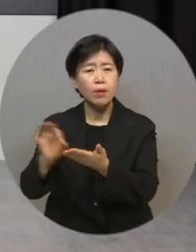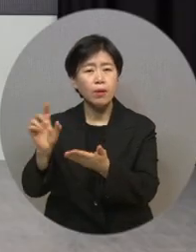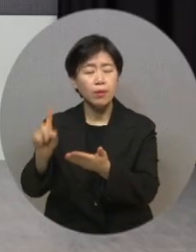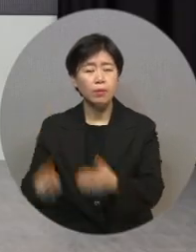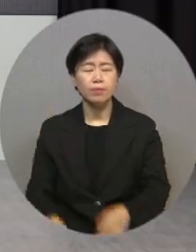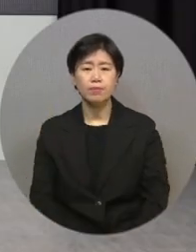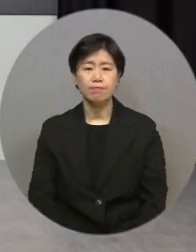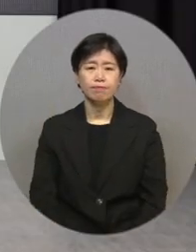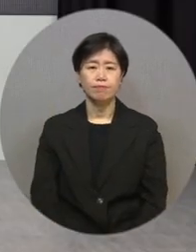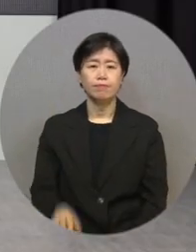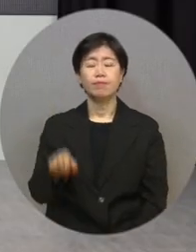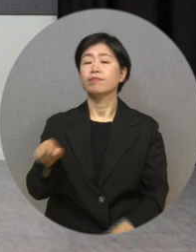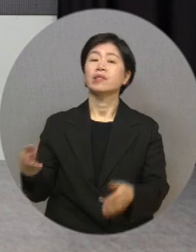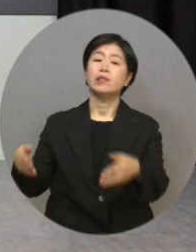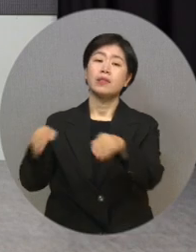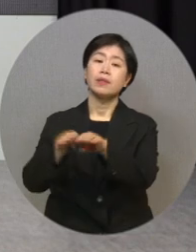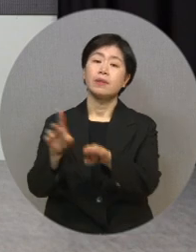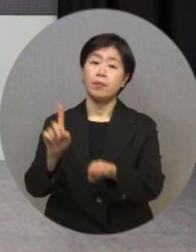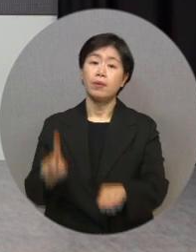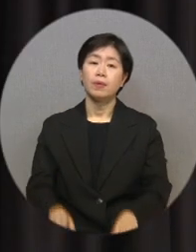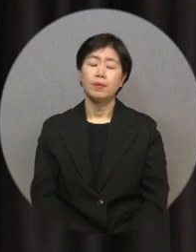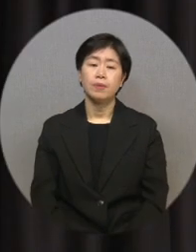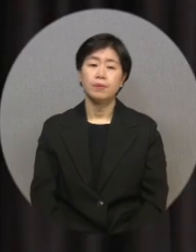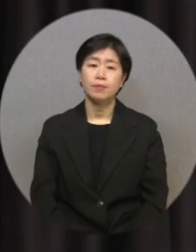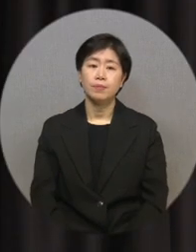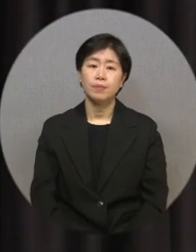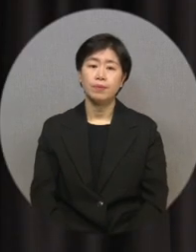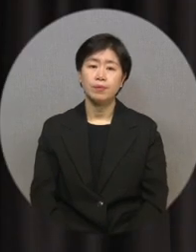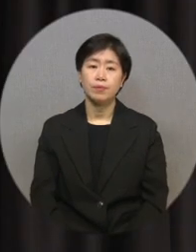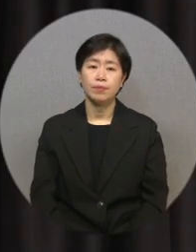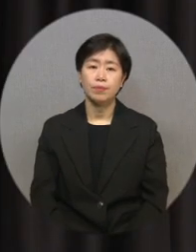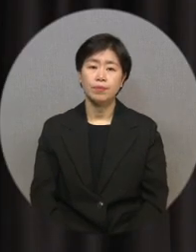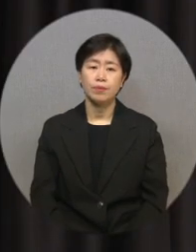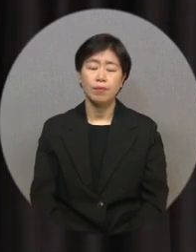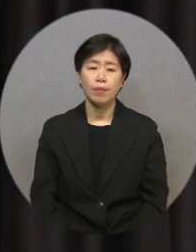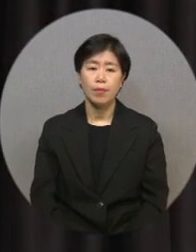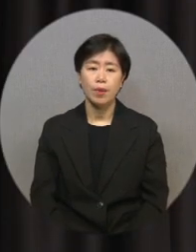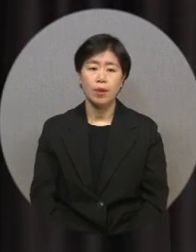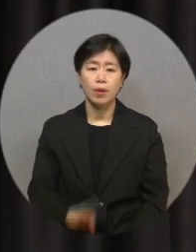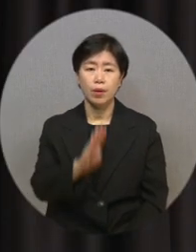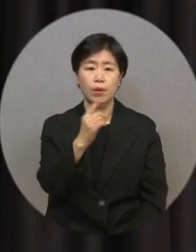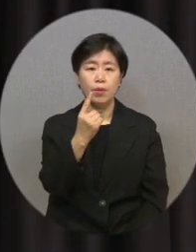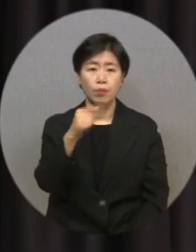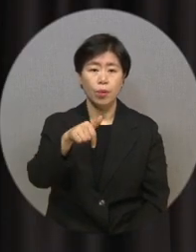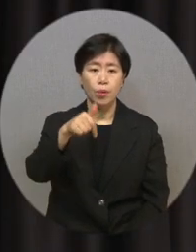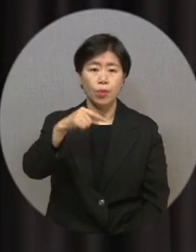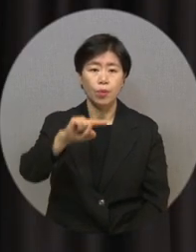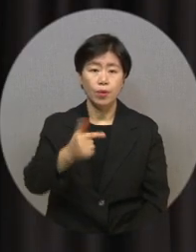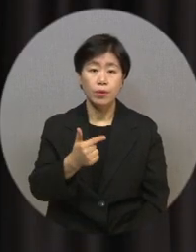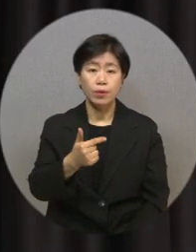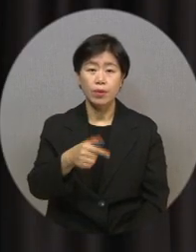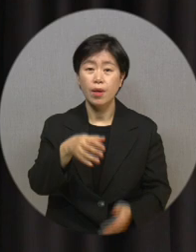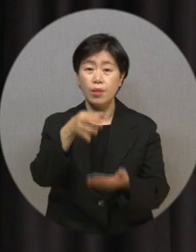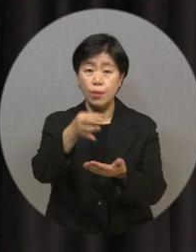센터는 아 그 복권 기금으로 해서 2006년도에